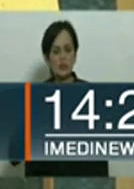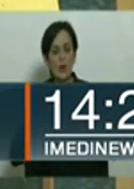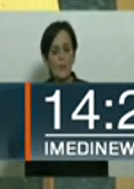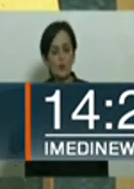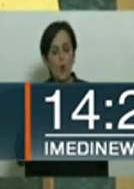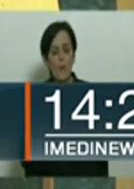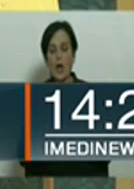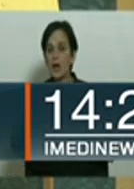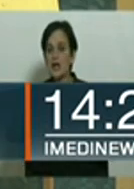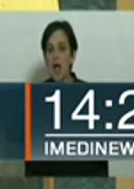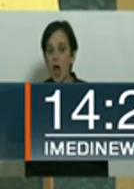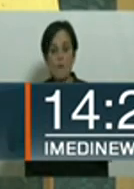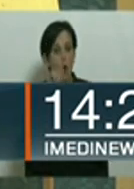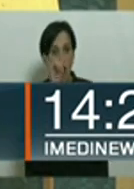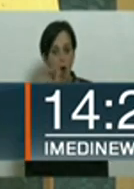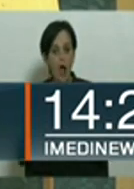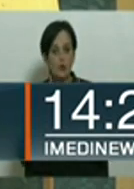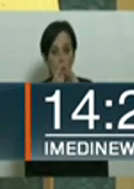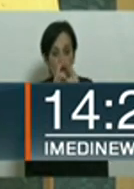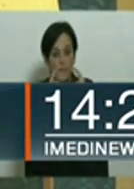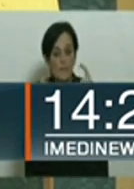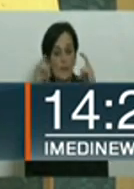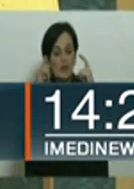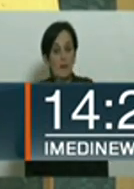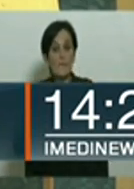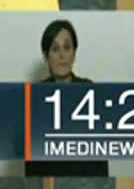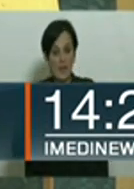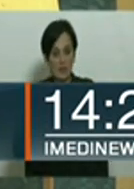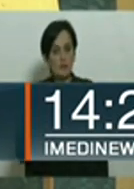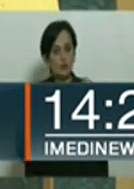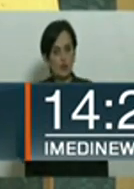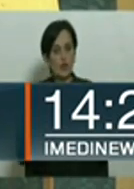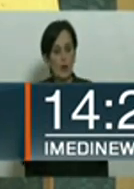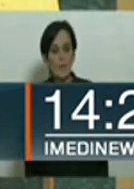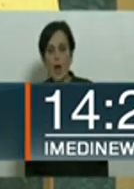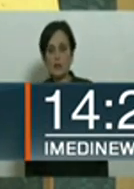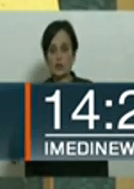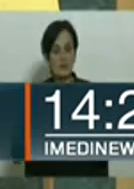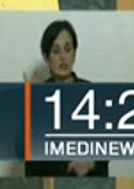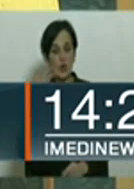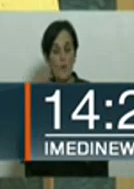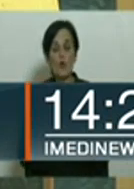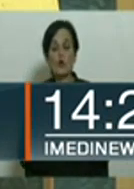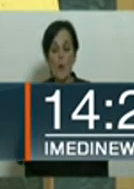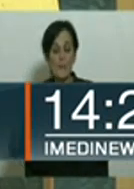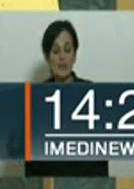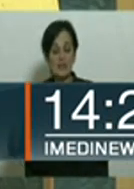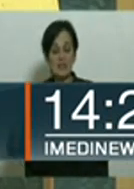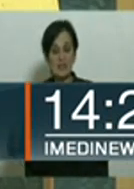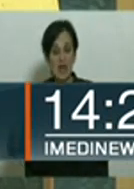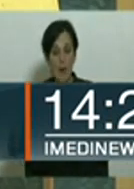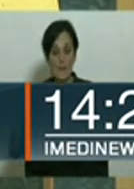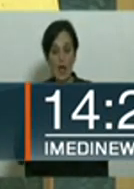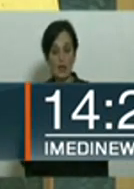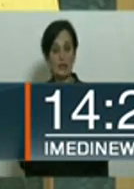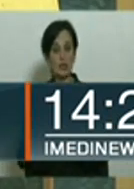მდგომარეობის გამო არ შეუძლიათ პირბადე ატარონ და პირიქით, ამან შეიძლება გამოიწვიოს მათი ჯანმრთელობის მდგომარეობის გაუარესება. სამედიცინო დაწესებულებებმა